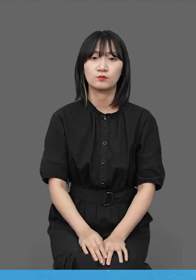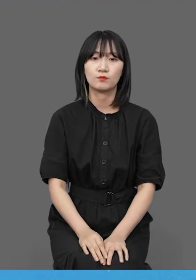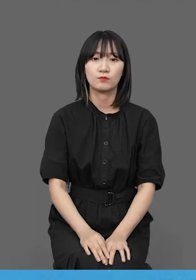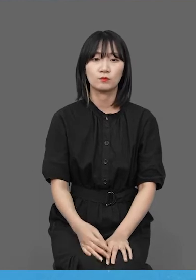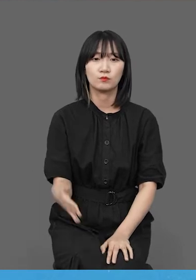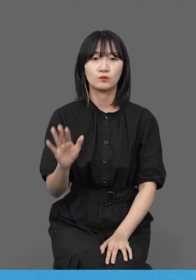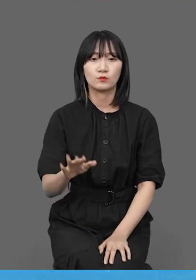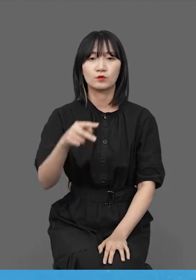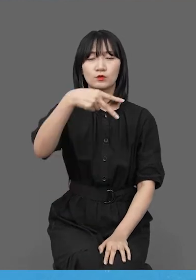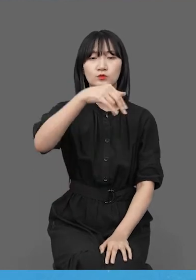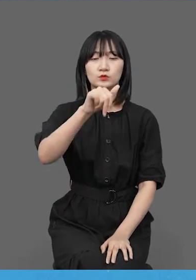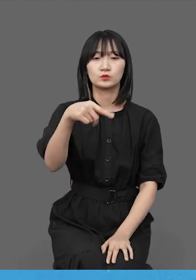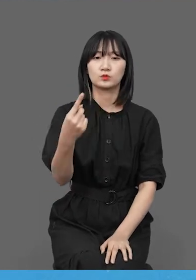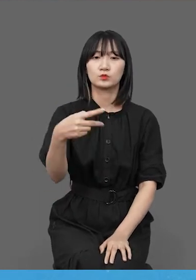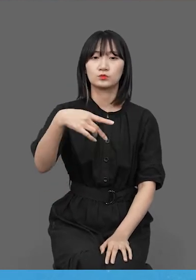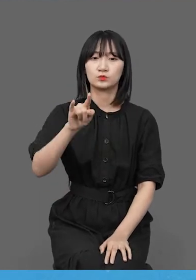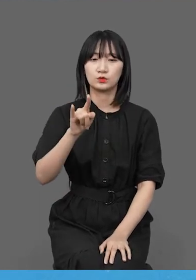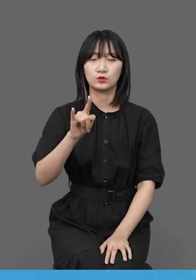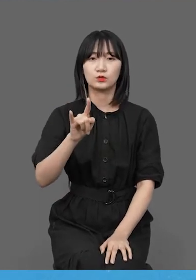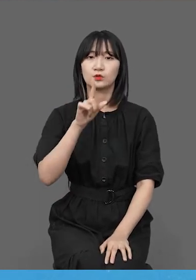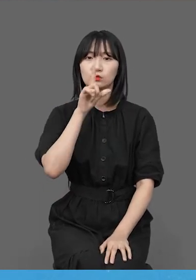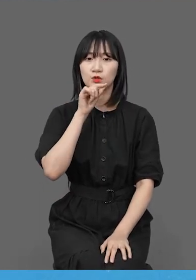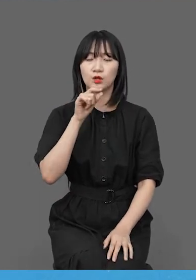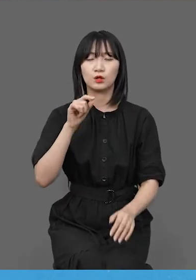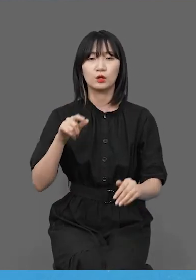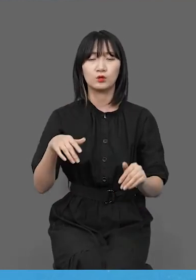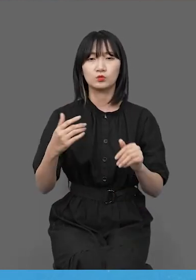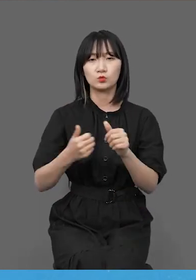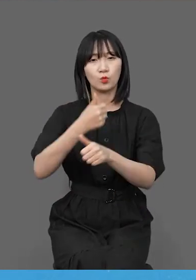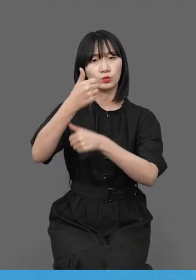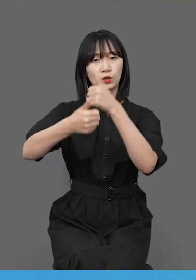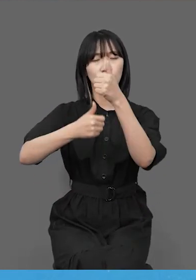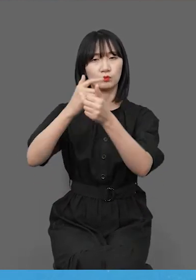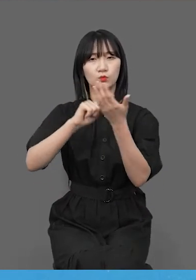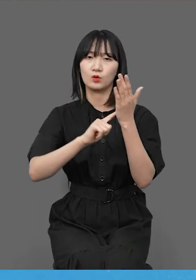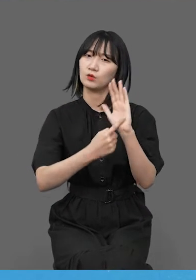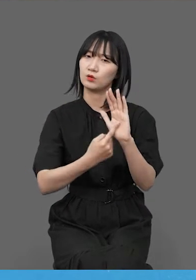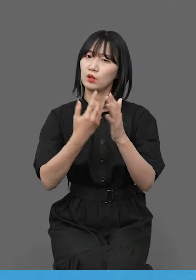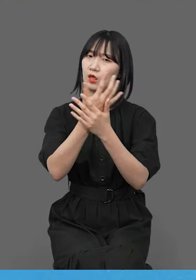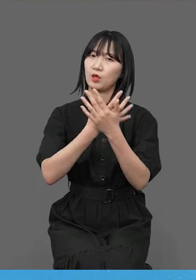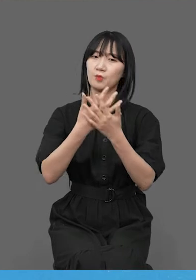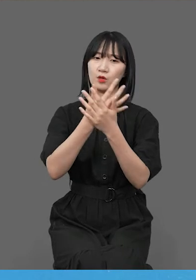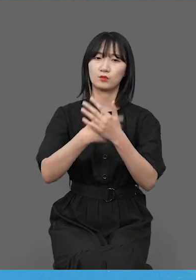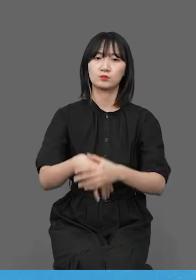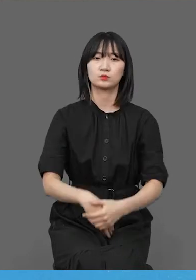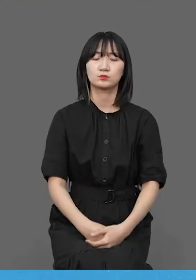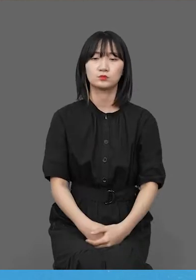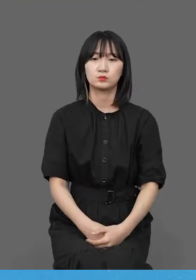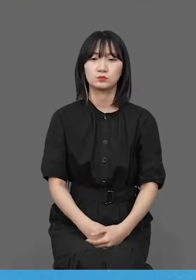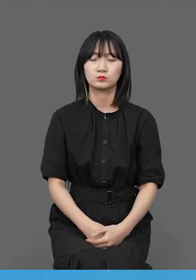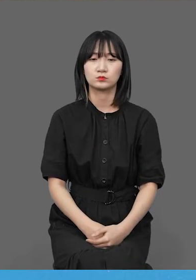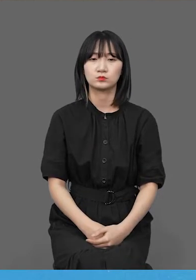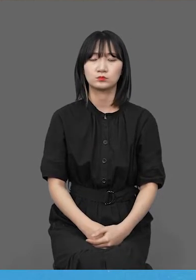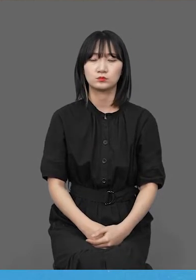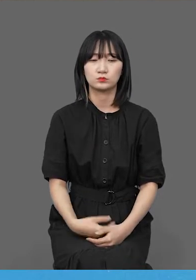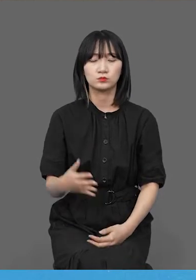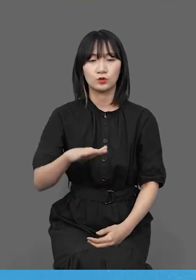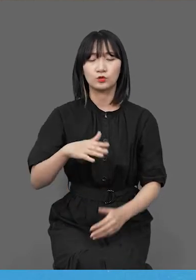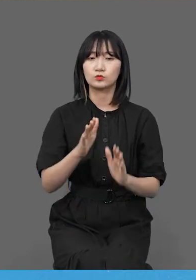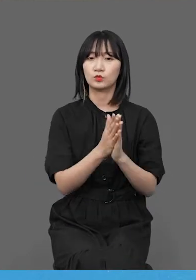그러니까 시조새는 새들의 조상이라고 하기에 턱없이 부족합니다. 그 형태학적인 측면에서. 그런데 우리